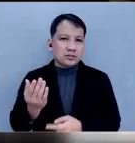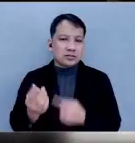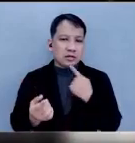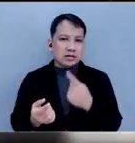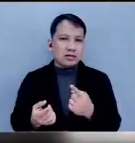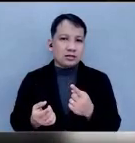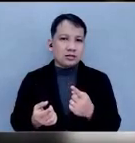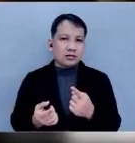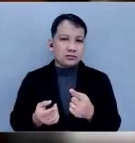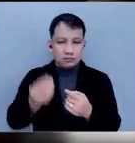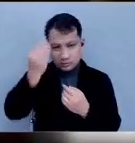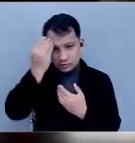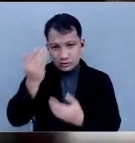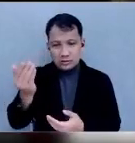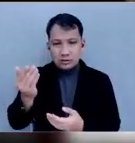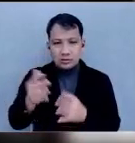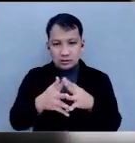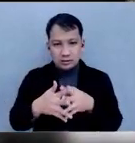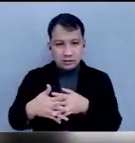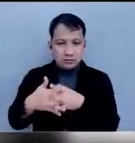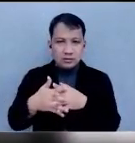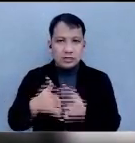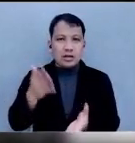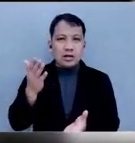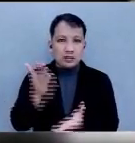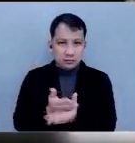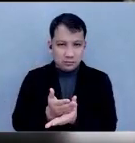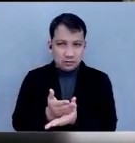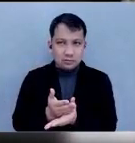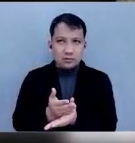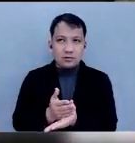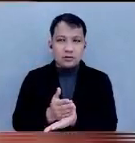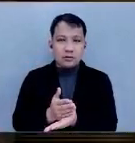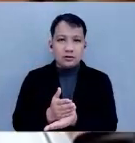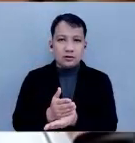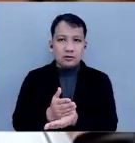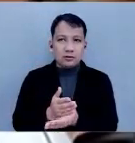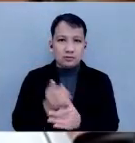pag-abiso ng Amerika sa Israel na itigil muna ang mga ground raids sa Gaza.